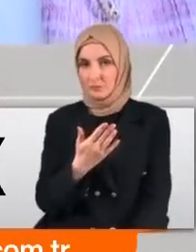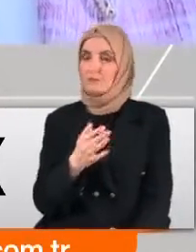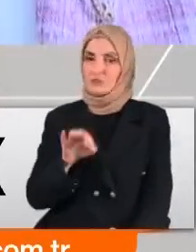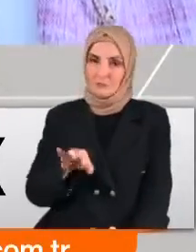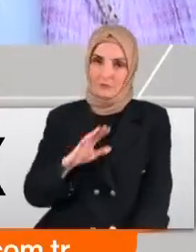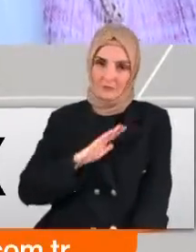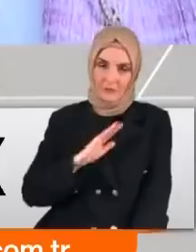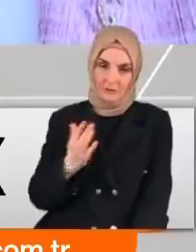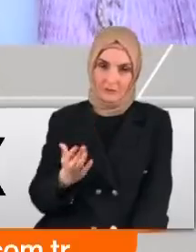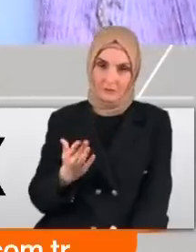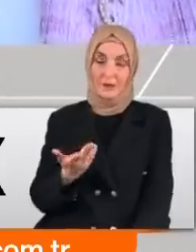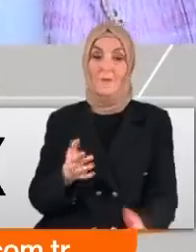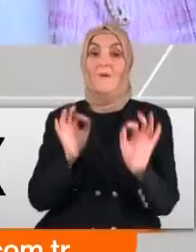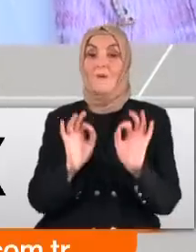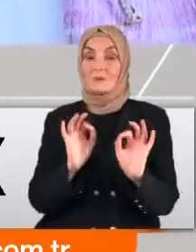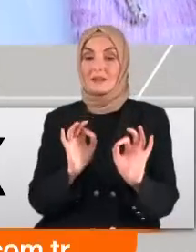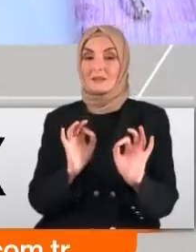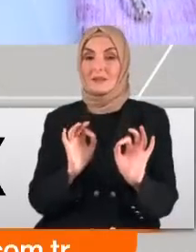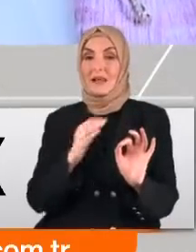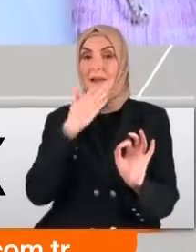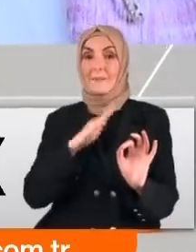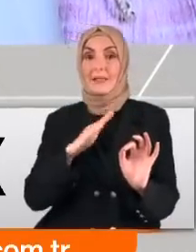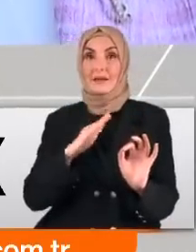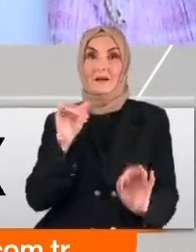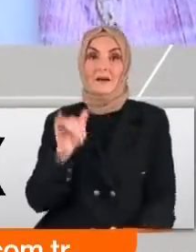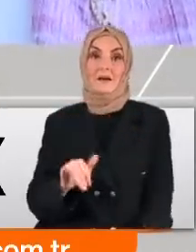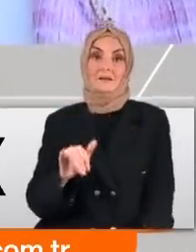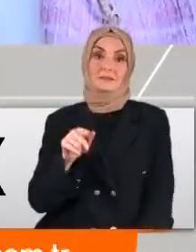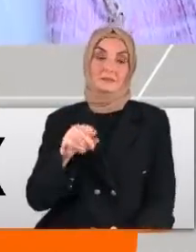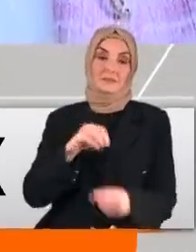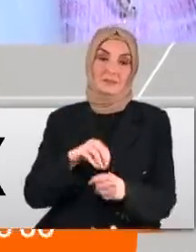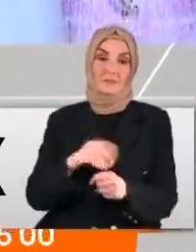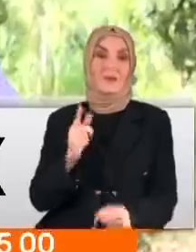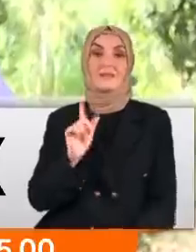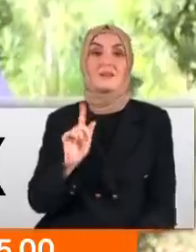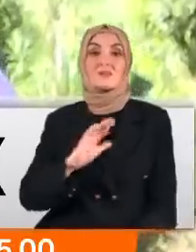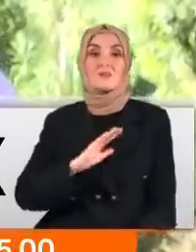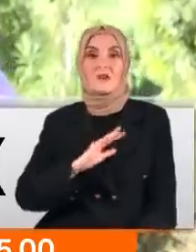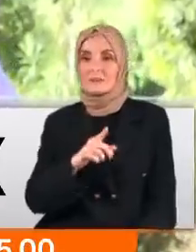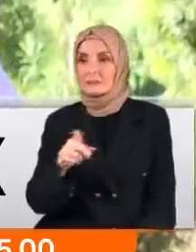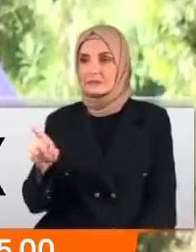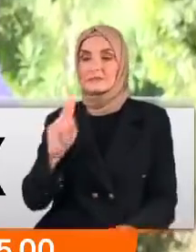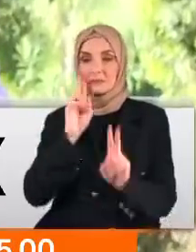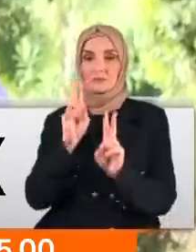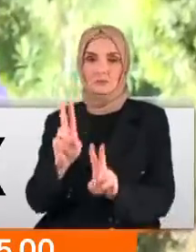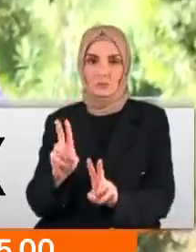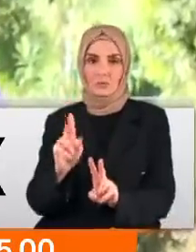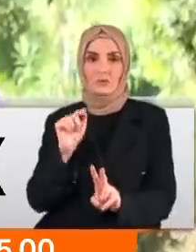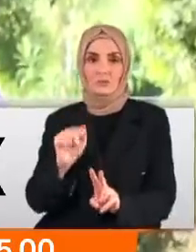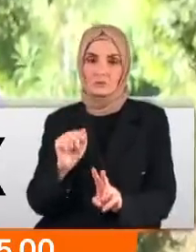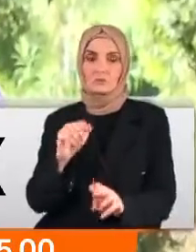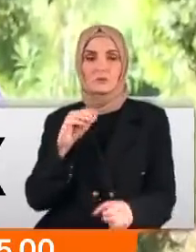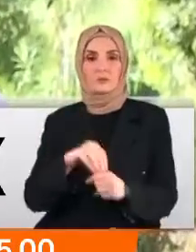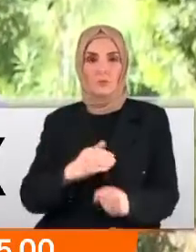Ancak özellikle emeklilik hakkı noktasında bir ihtiyacın olduğunu görüyoruz. Bununla ilgili de önümüzdeki